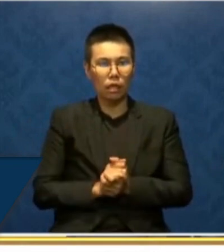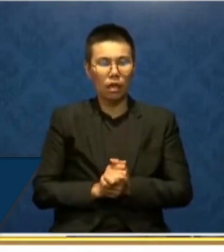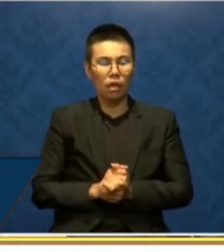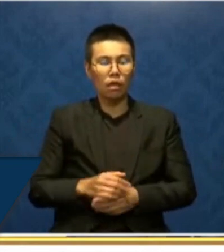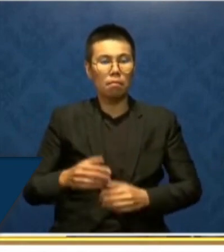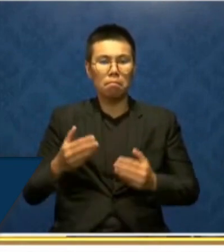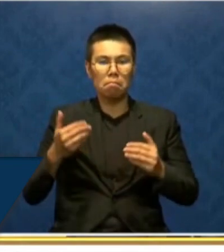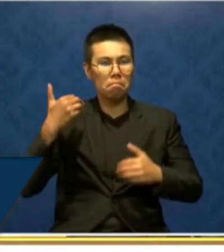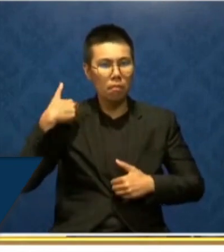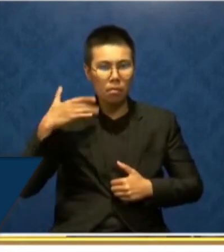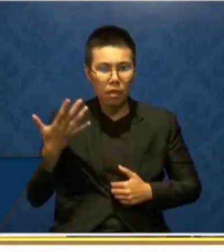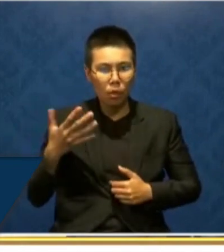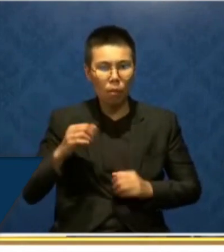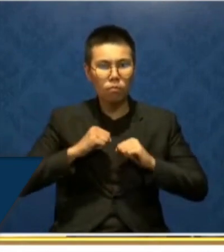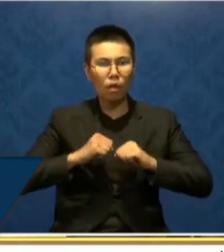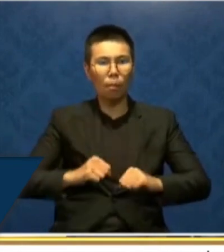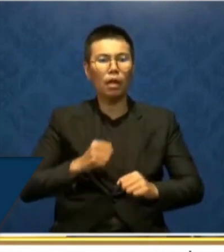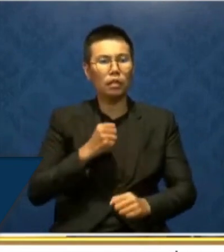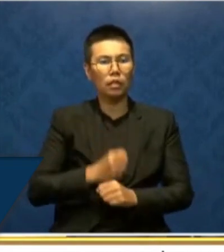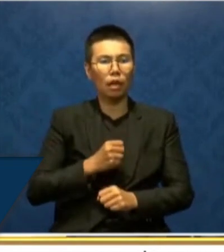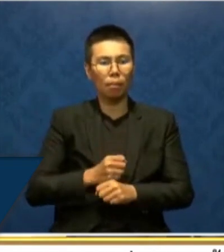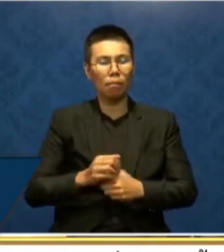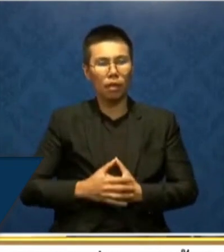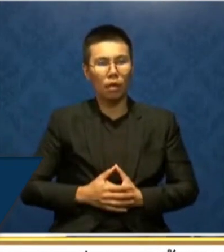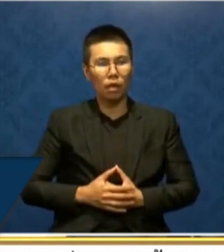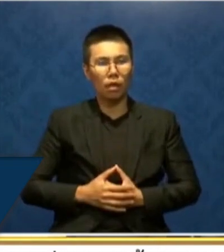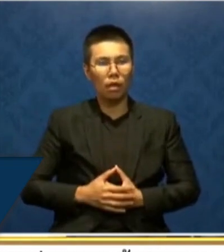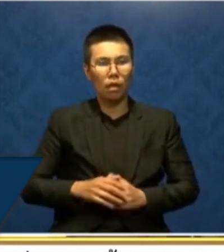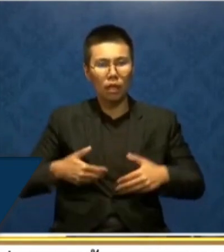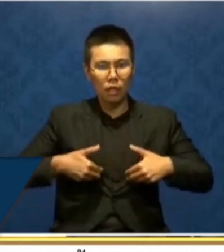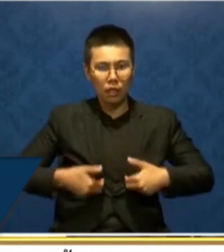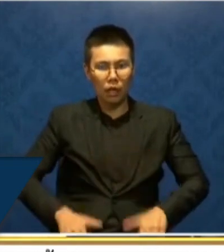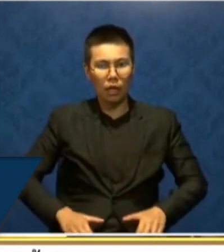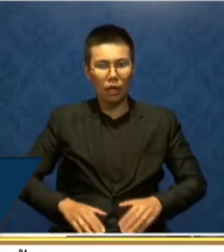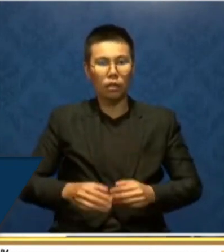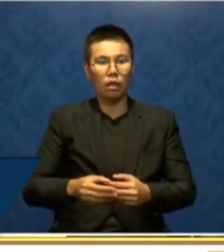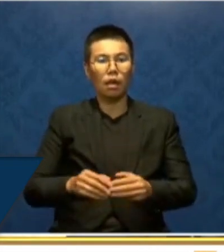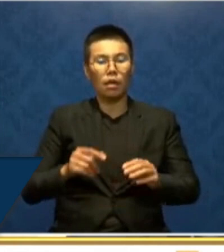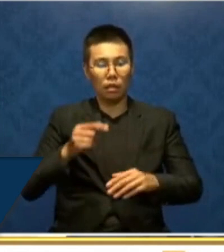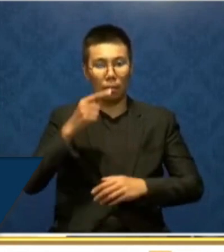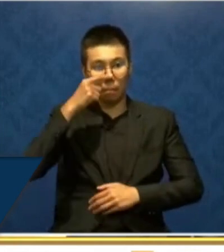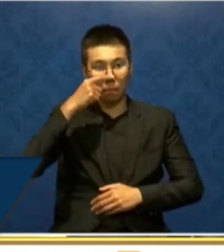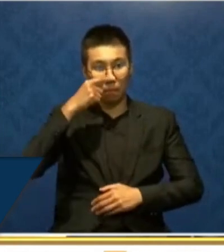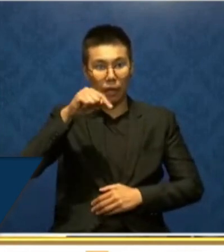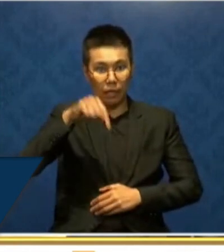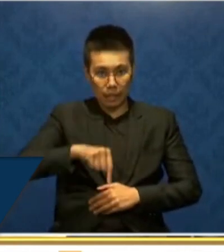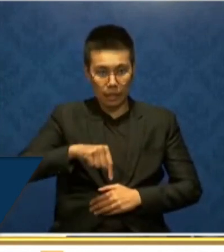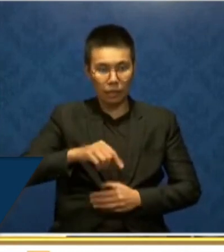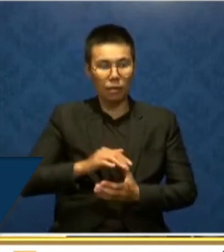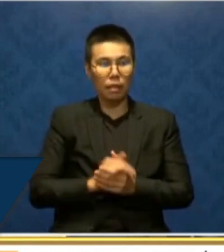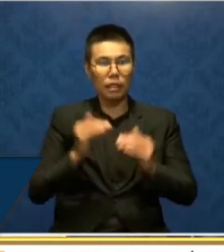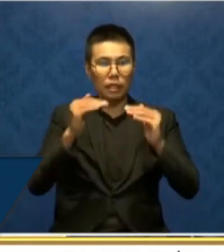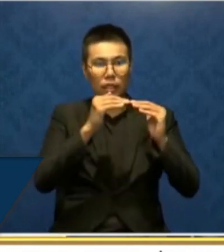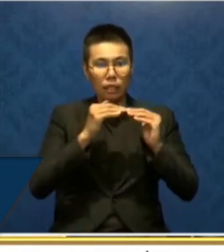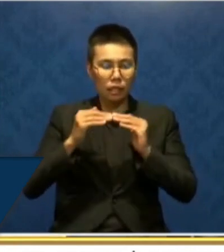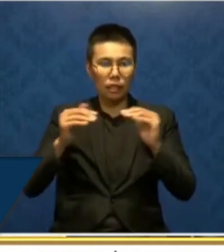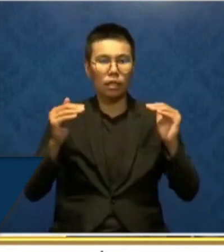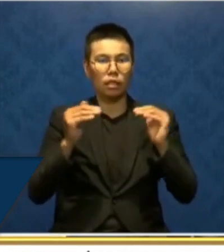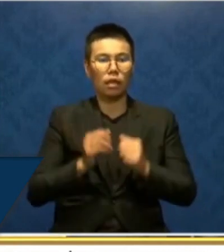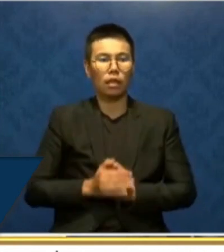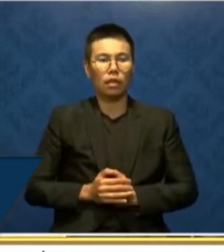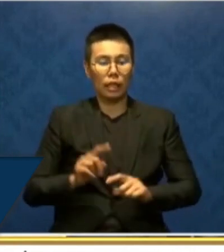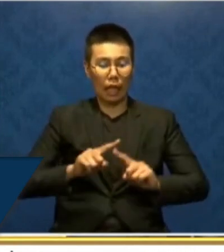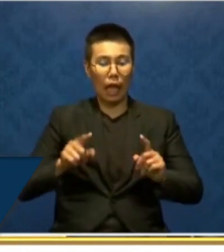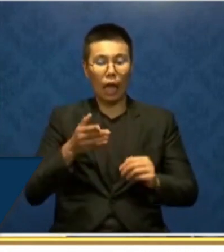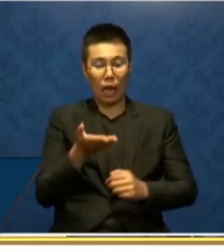ำลังไม่มีความสามารถนะครับซึ่งเขาเกิดบนผืนแผ่นดินนี้และควรจะมีสิทธิเหมือนกันเพียงแค่เขายาก